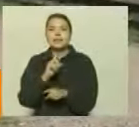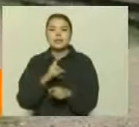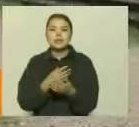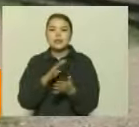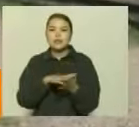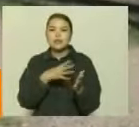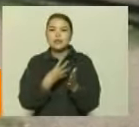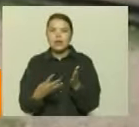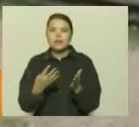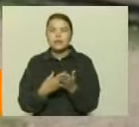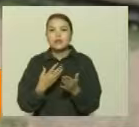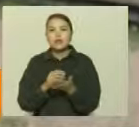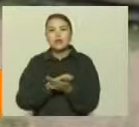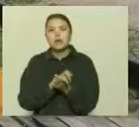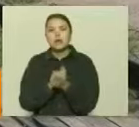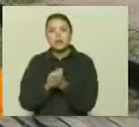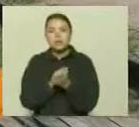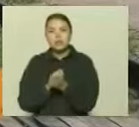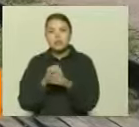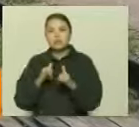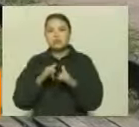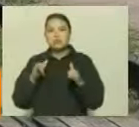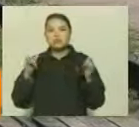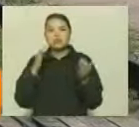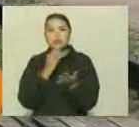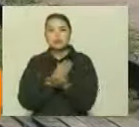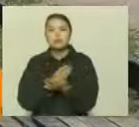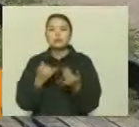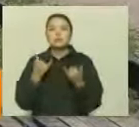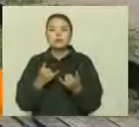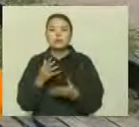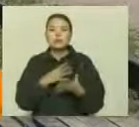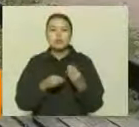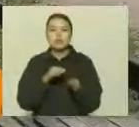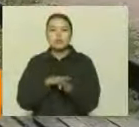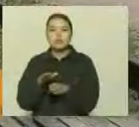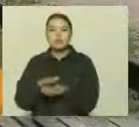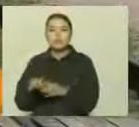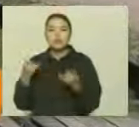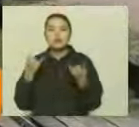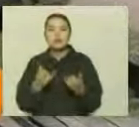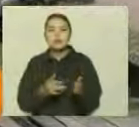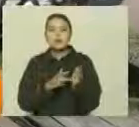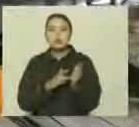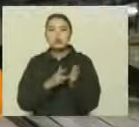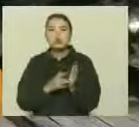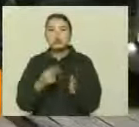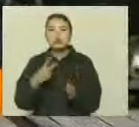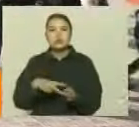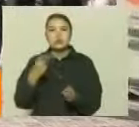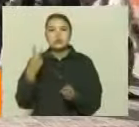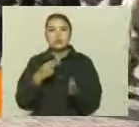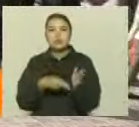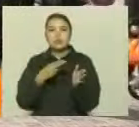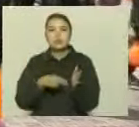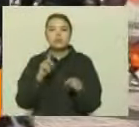Бұл жоба екі ел арасындағы ынтымақтастықты дамытуға бағытталған форумның нәтижесінде іске асты. Осылайша туристер 22 сағатта